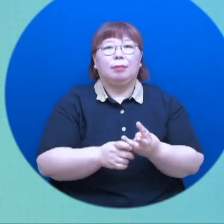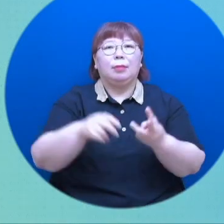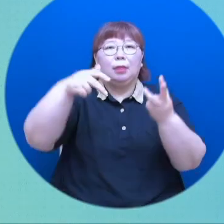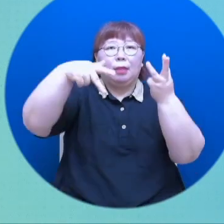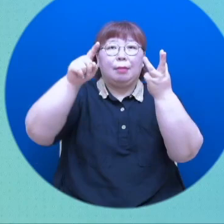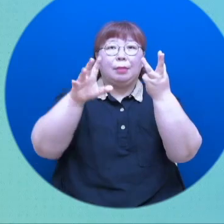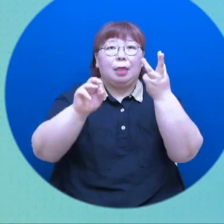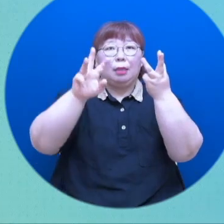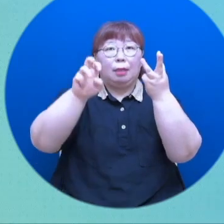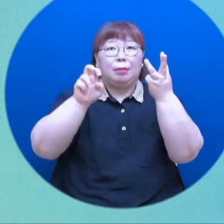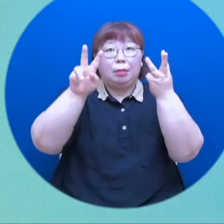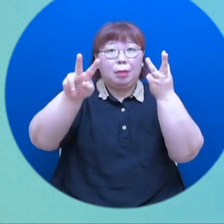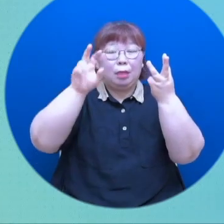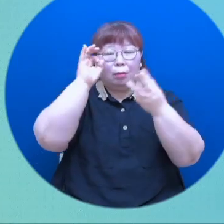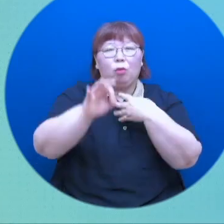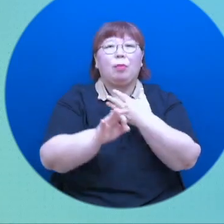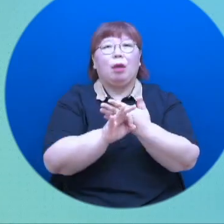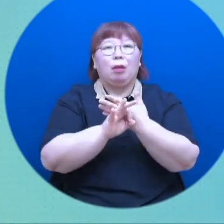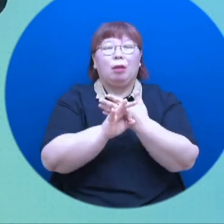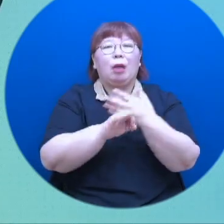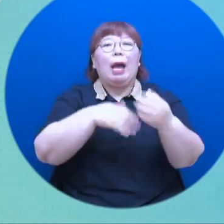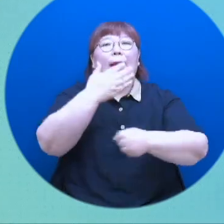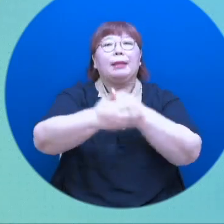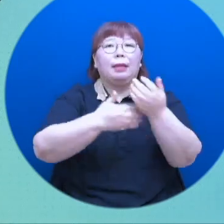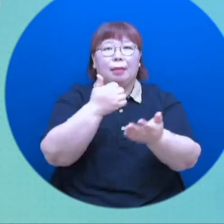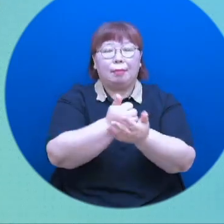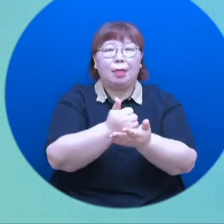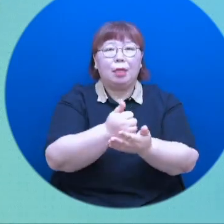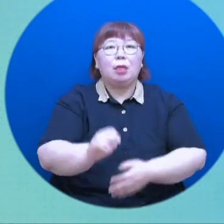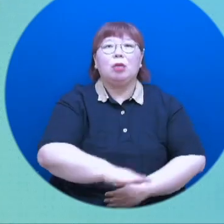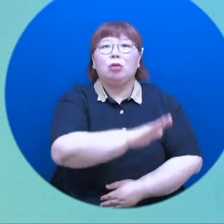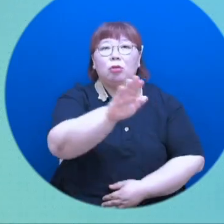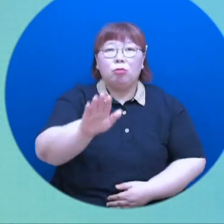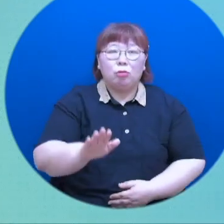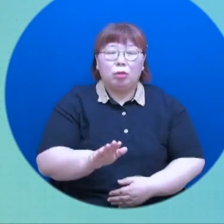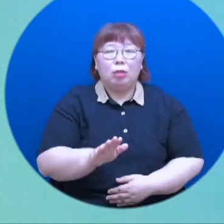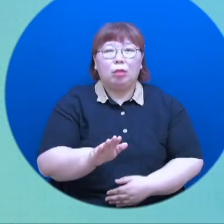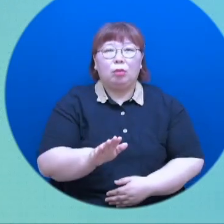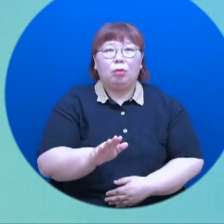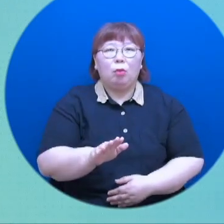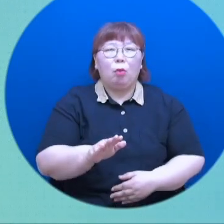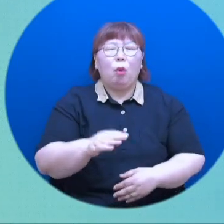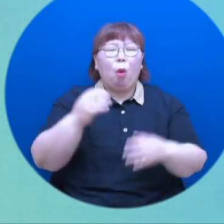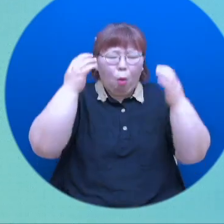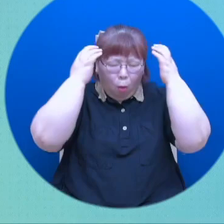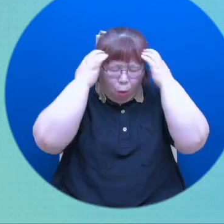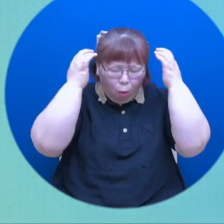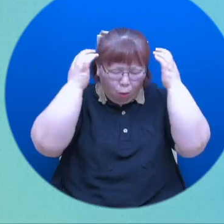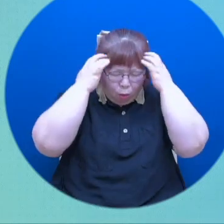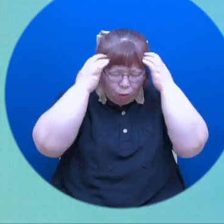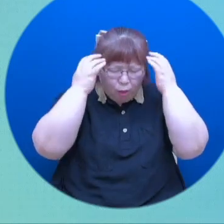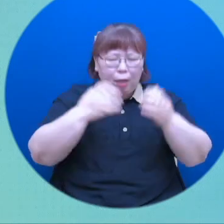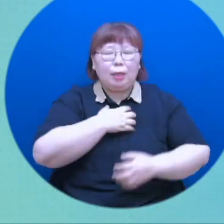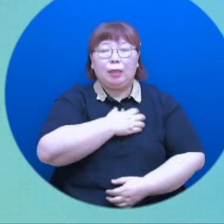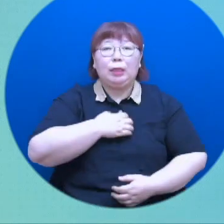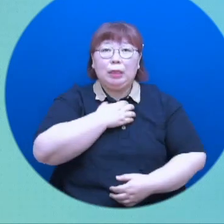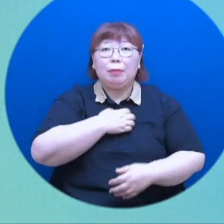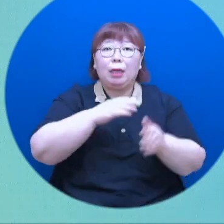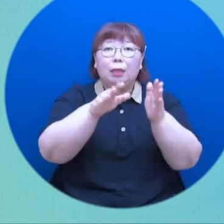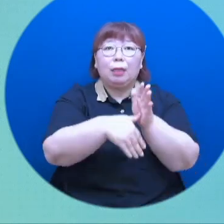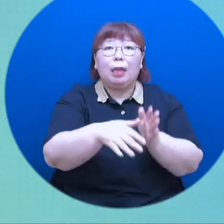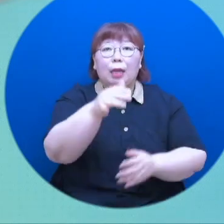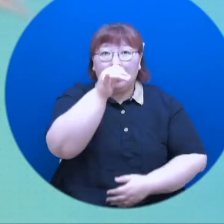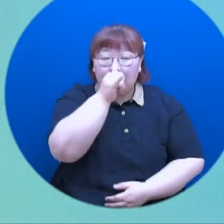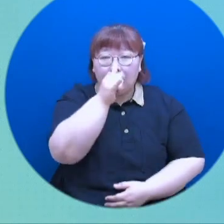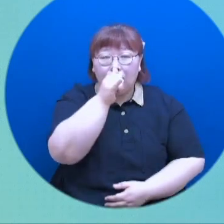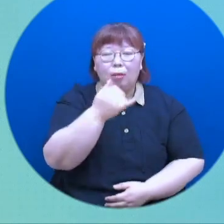32절 이하에 보면 하나님께서 우리로 하여금 고생하게 하고 근심하게 할 때가 있다. 그러나